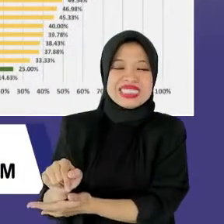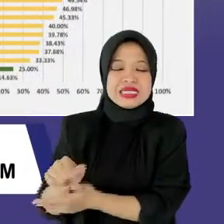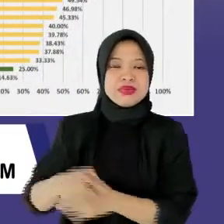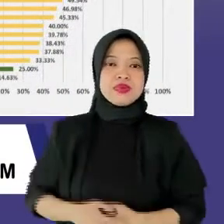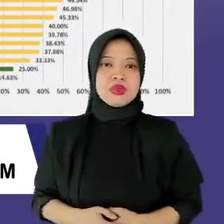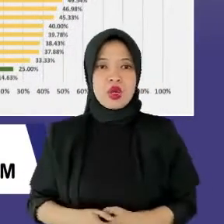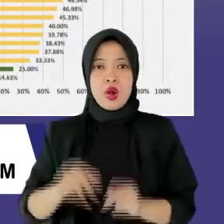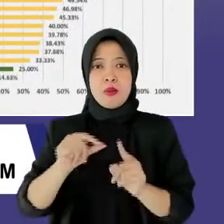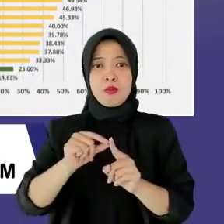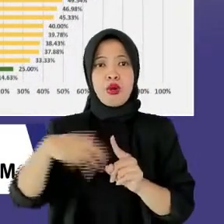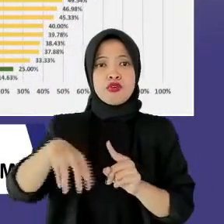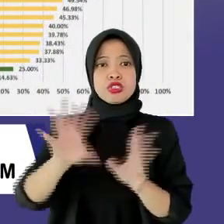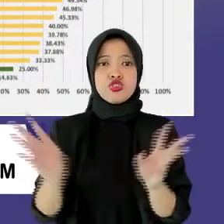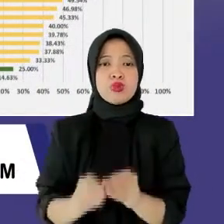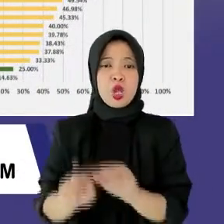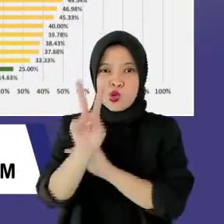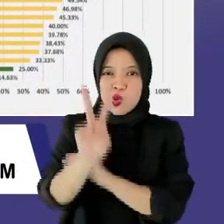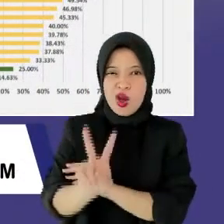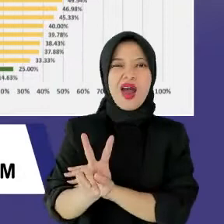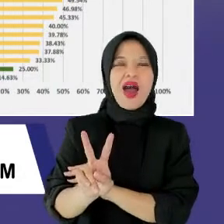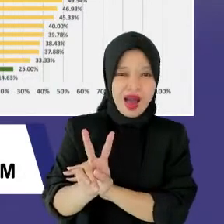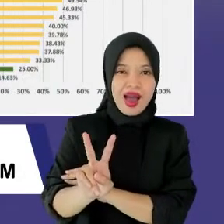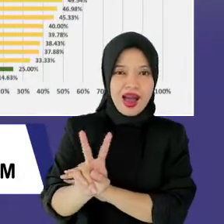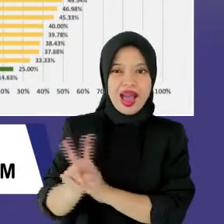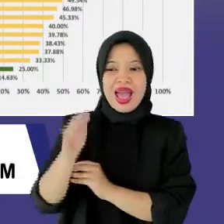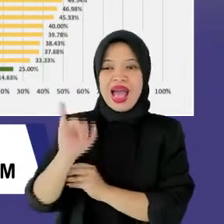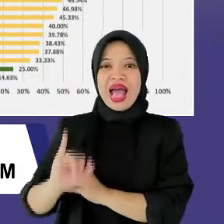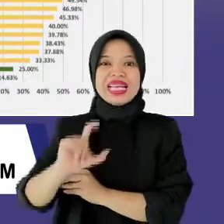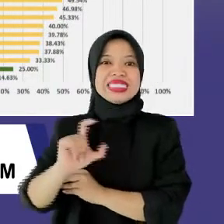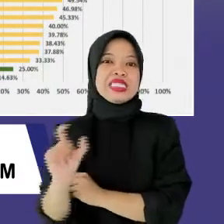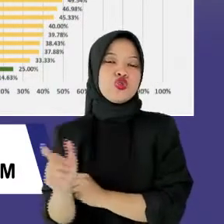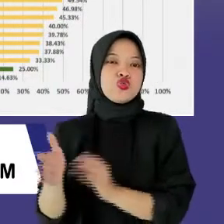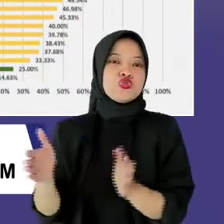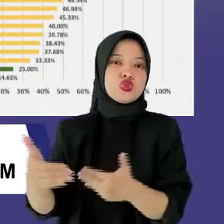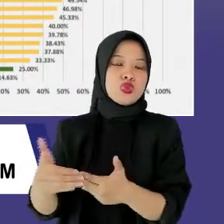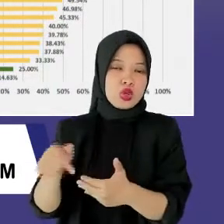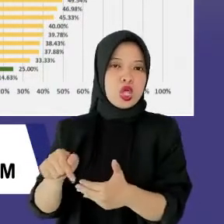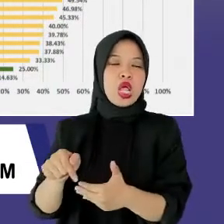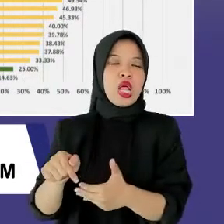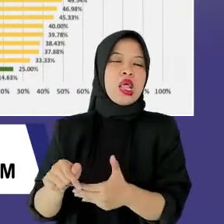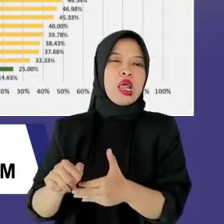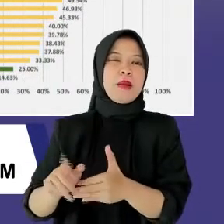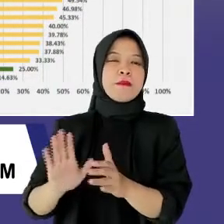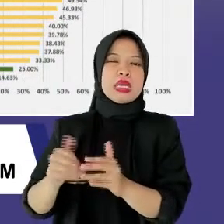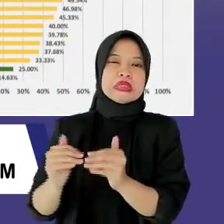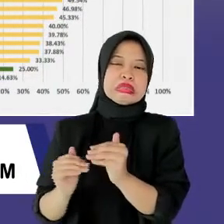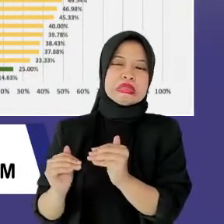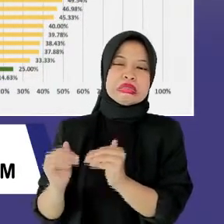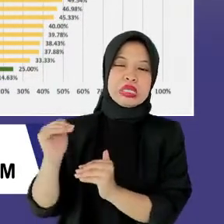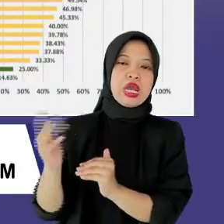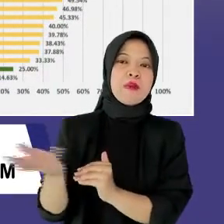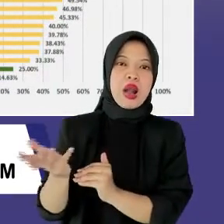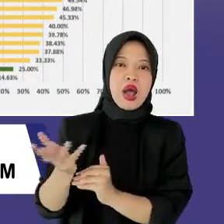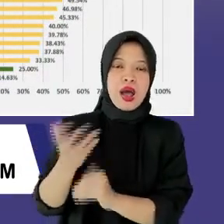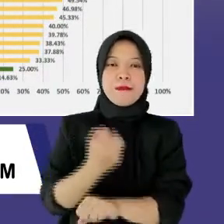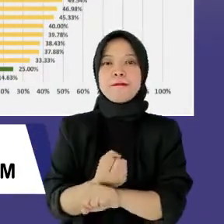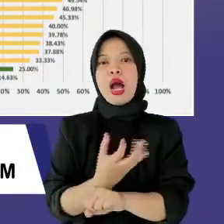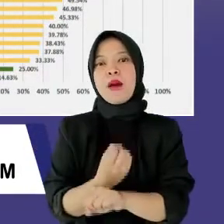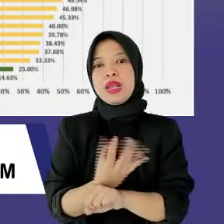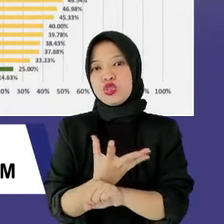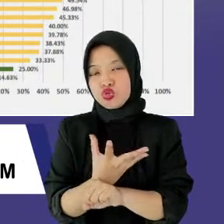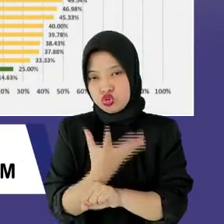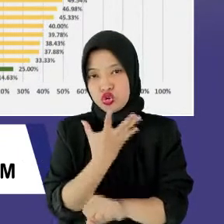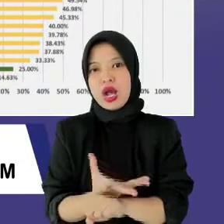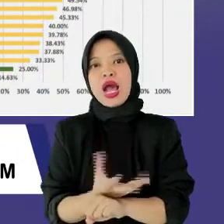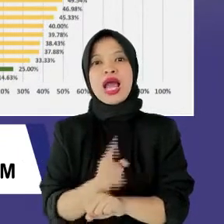ada dua provinsi dengan bor ICU-nya masih cukup tinggi di atas 80%. Yang paling tinggi ini Bangka Belitung,